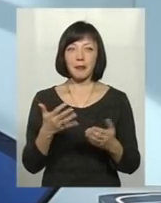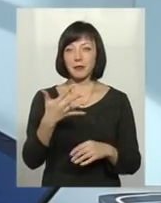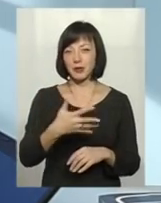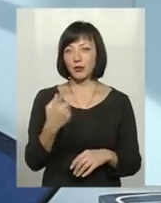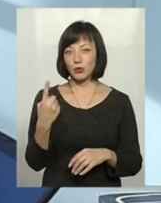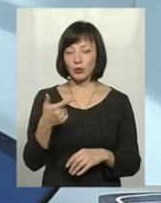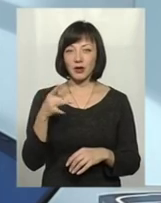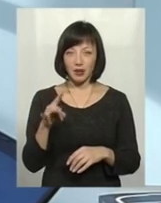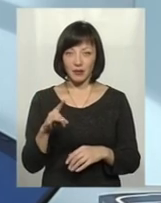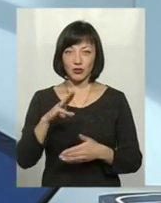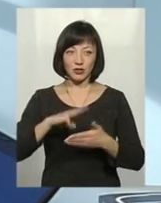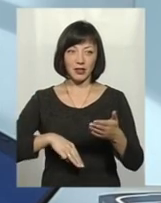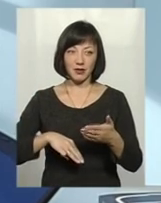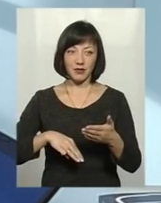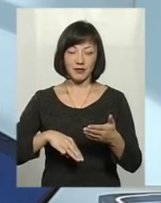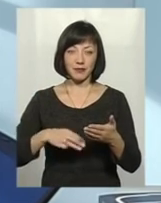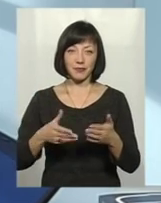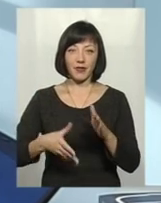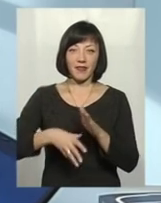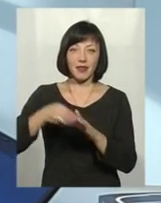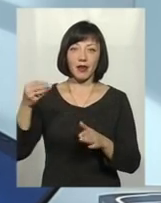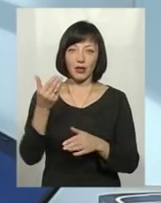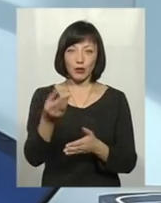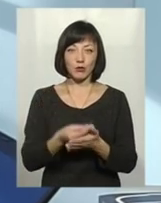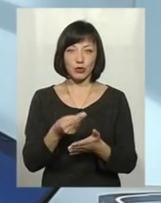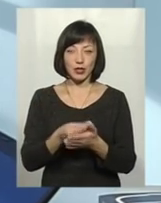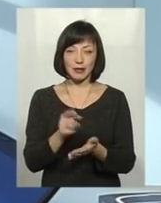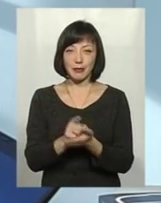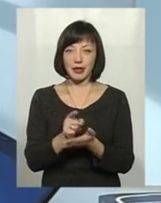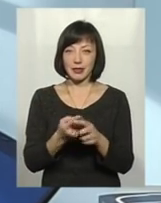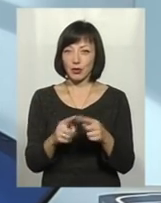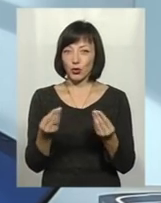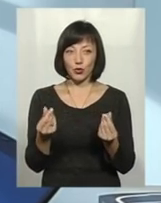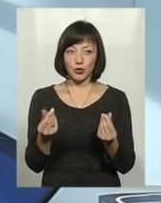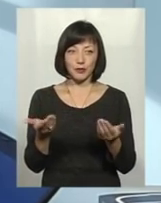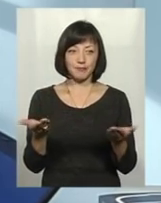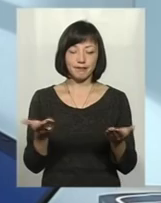гривню, витягувати з їхнього бюджету, з пенсії ці гроші, ну,